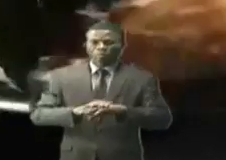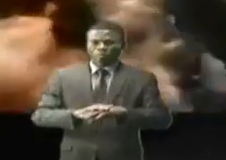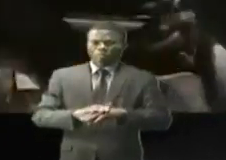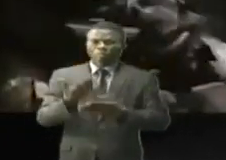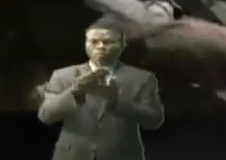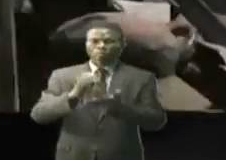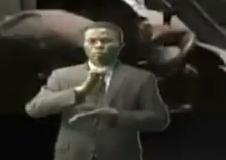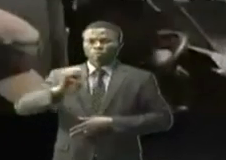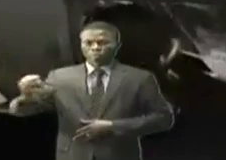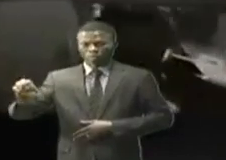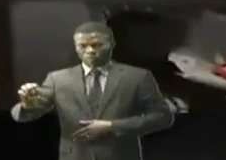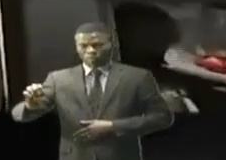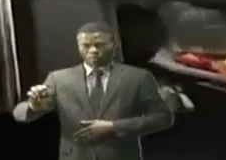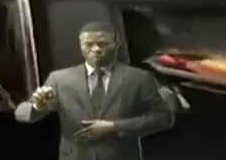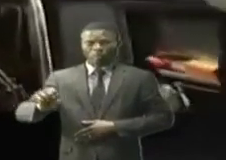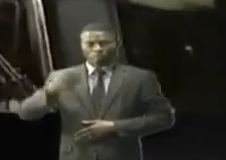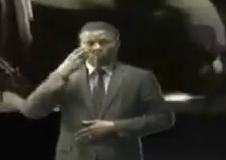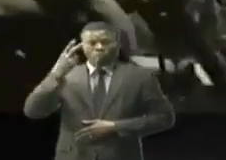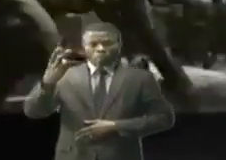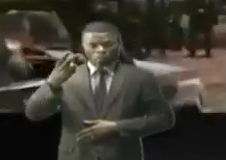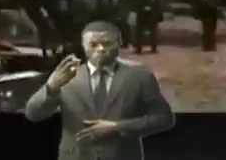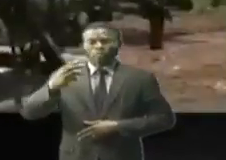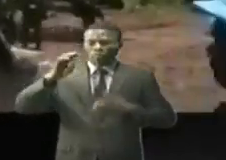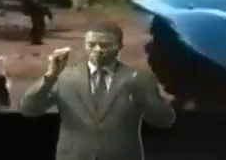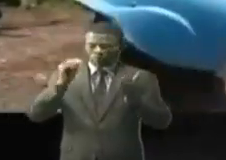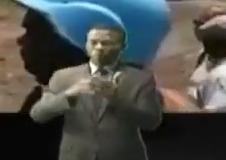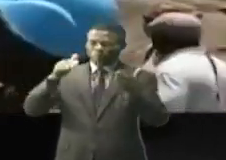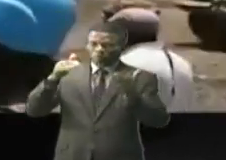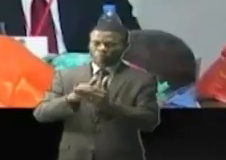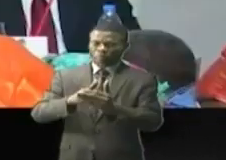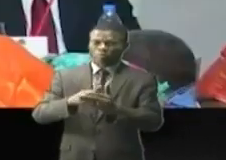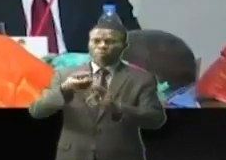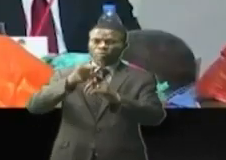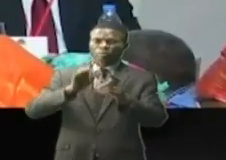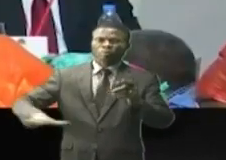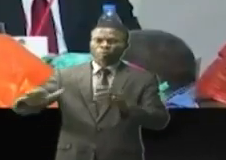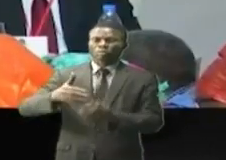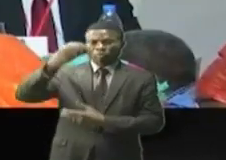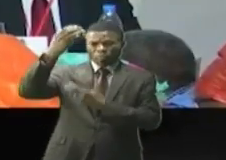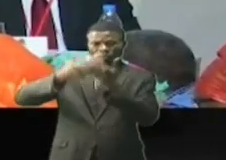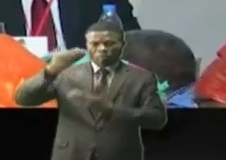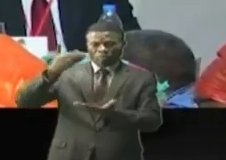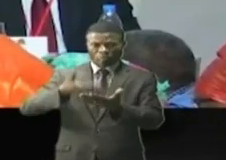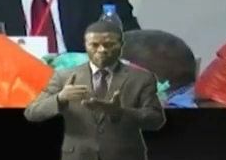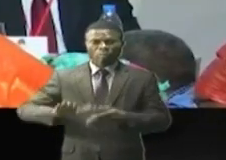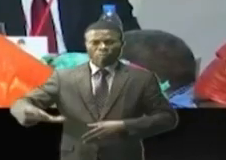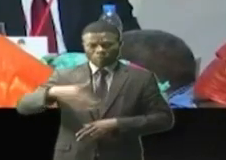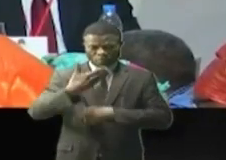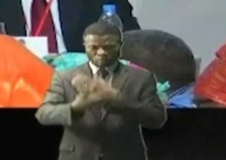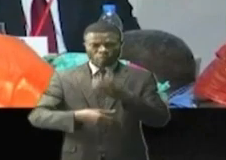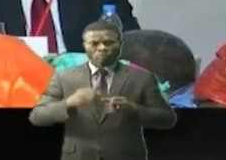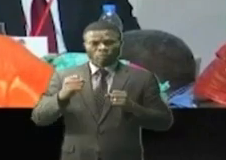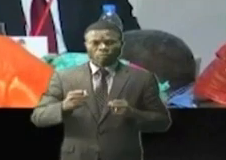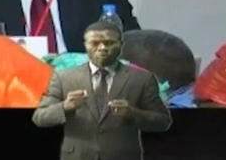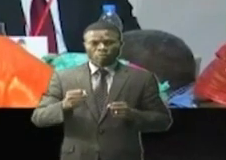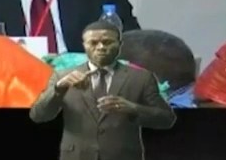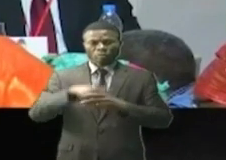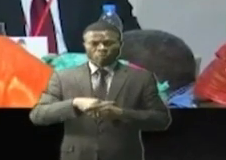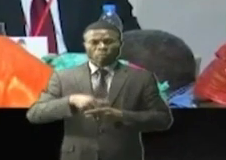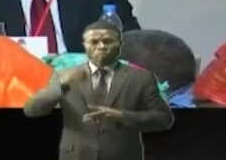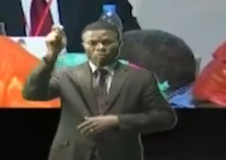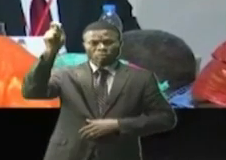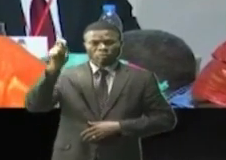est, marquée par la énième agression du Rwanda. Le pays va tout faire à travers son